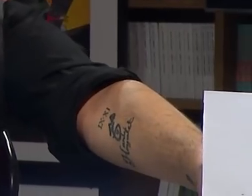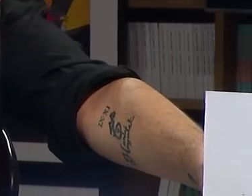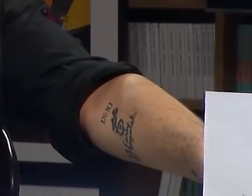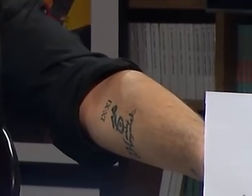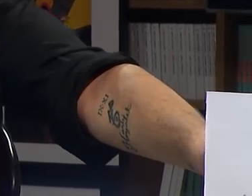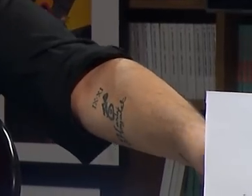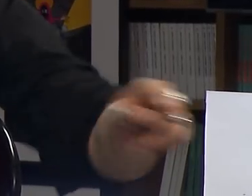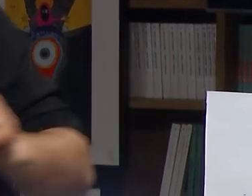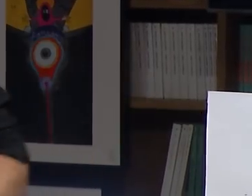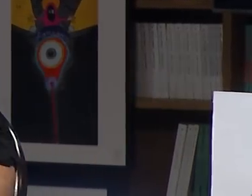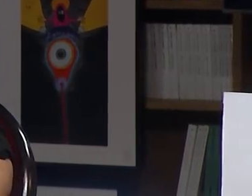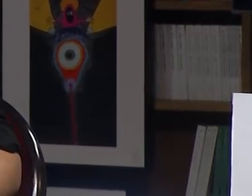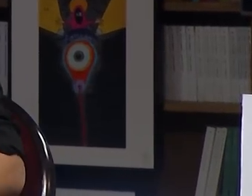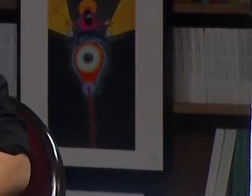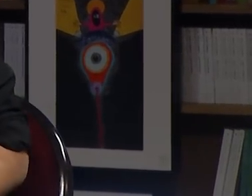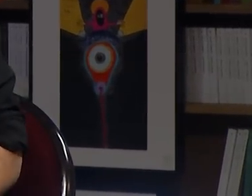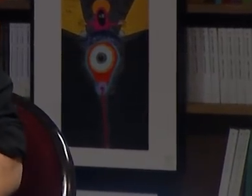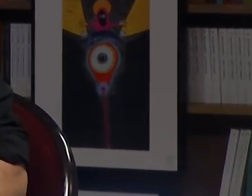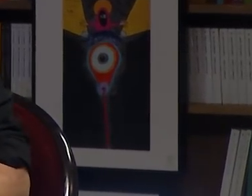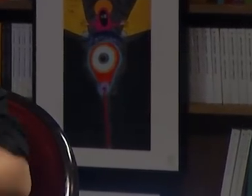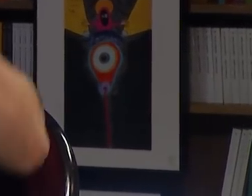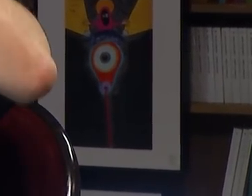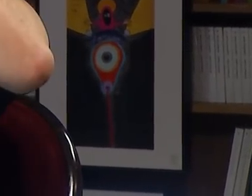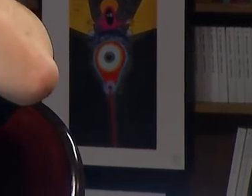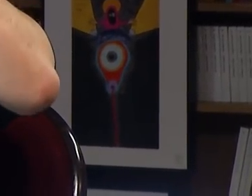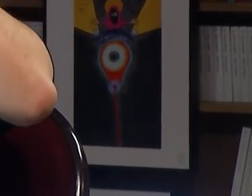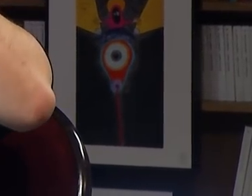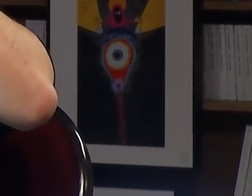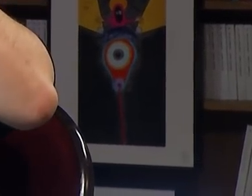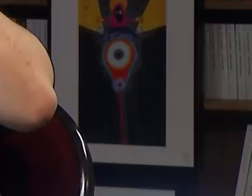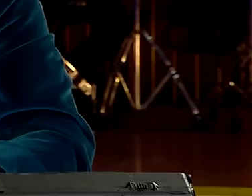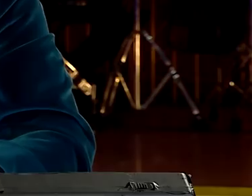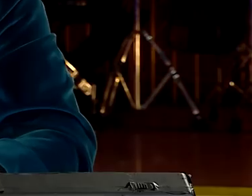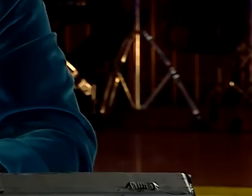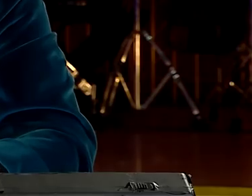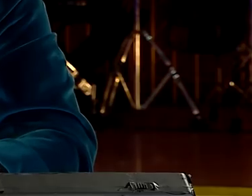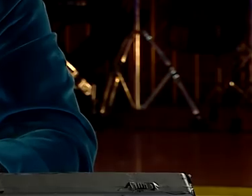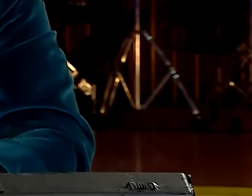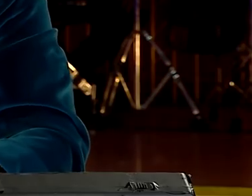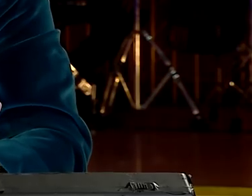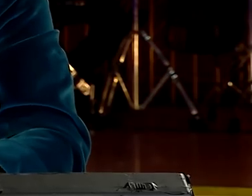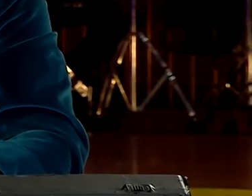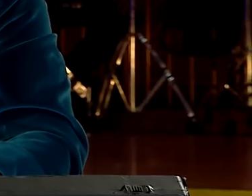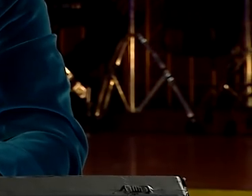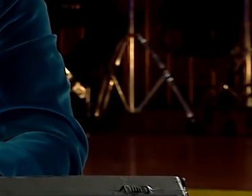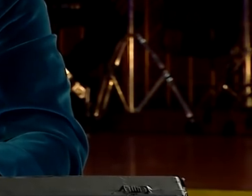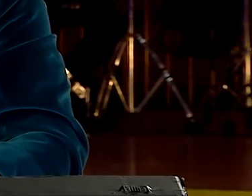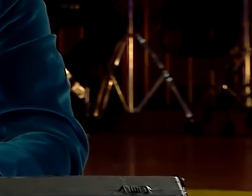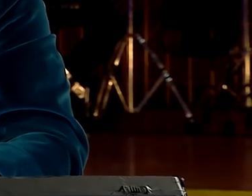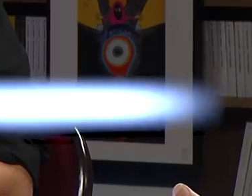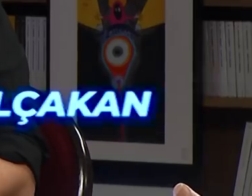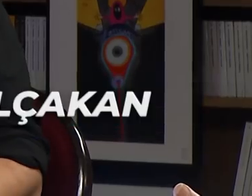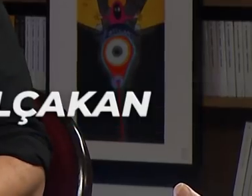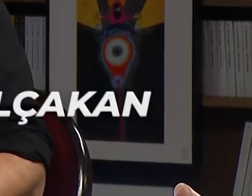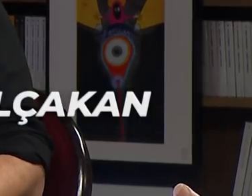Kavun. Kavunun doğum günüydü. Biz de ona şarkı söylüyorduk. Vallahi yani. Ya siz numara mı yapıyorsunuz? Bu kadar duygulu musunuz